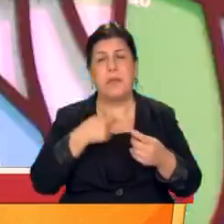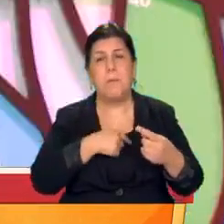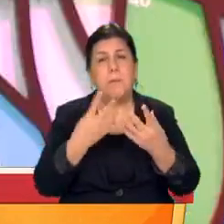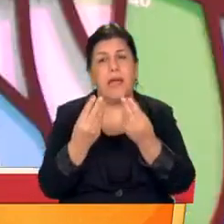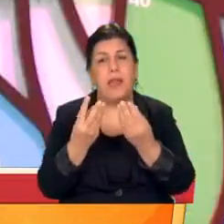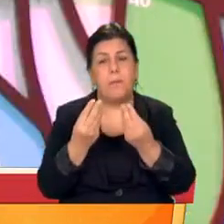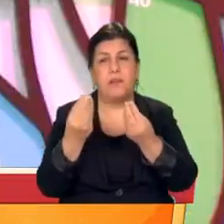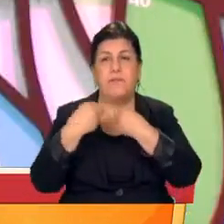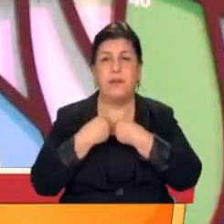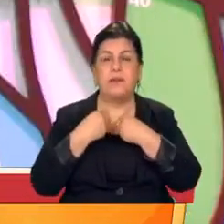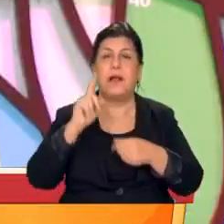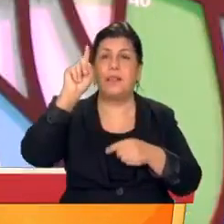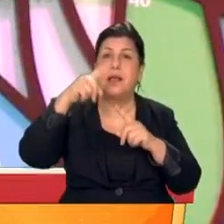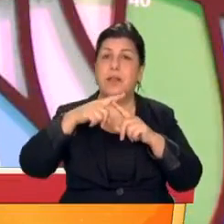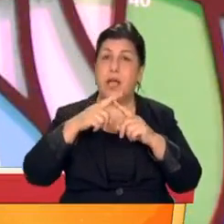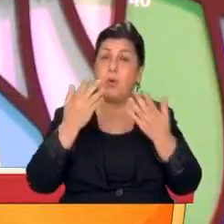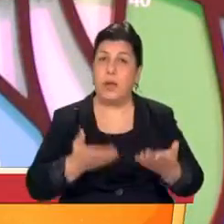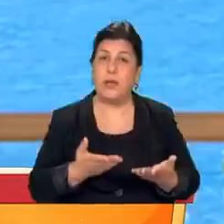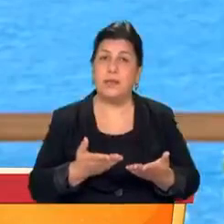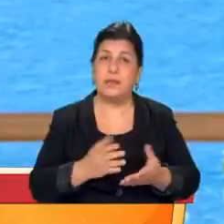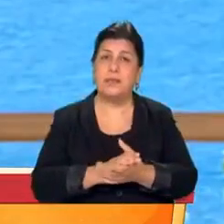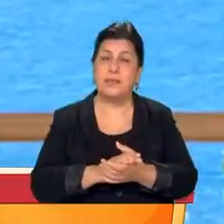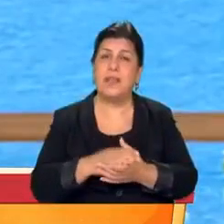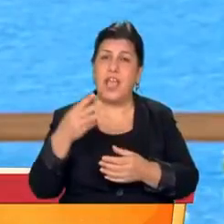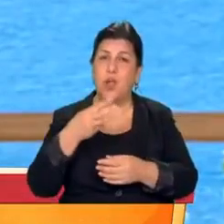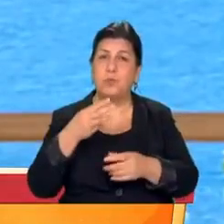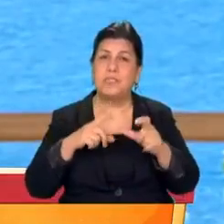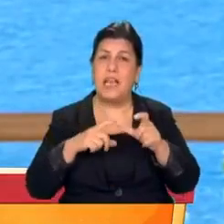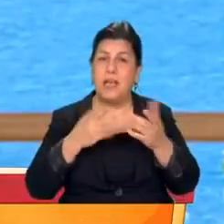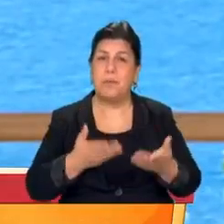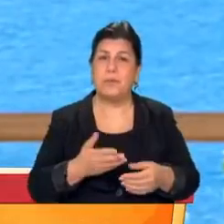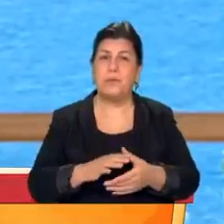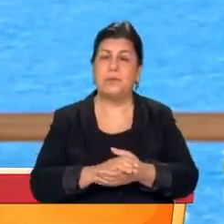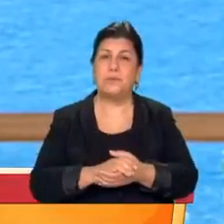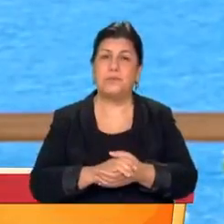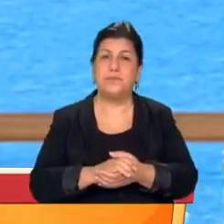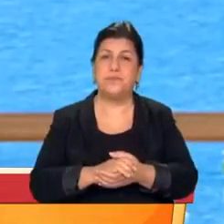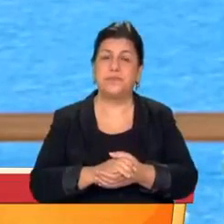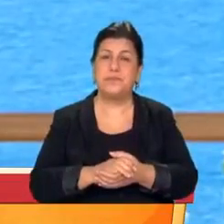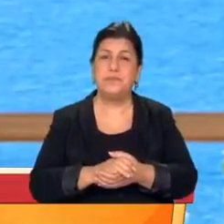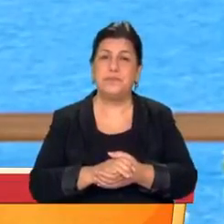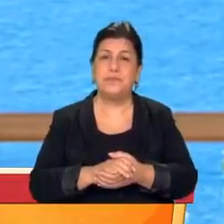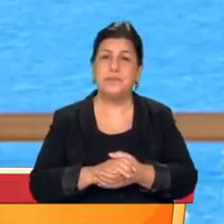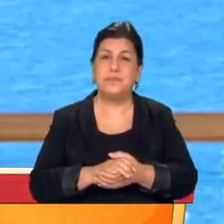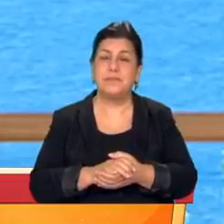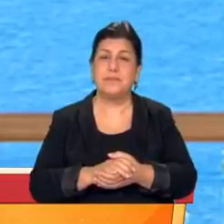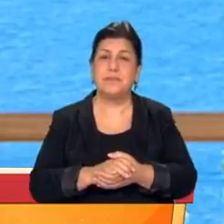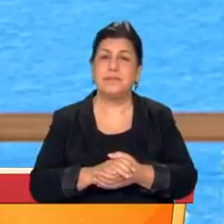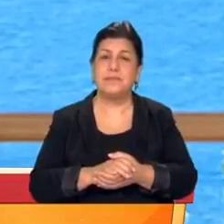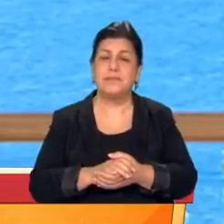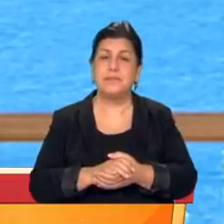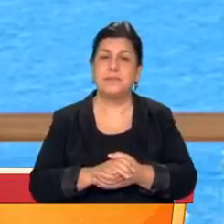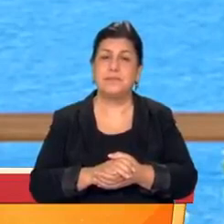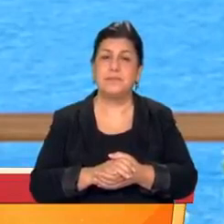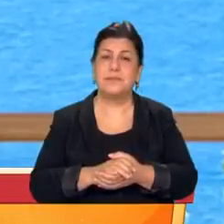Rabbi Allahu Teala eyw Aleyhisselam'a uyruklu biri like HD